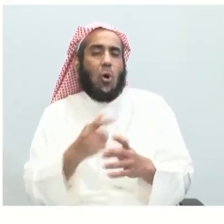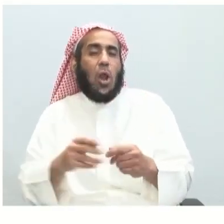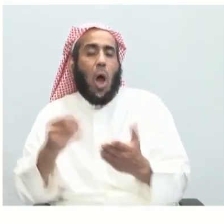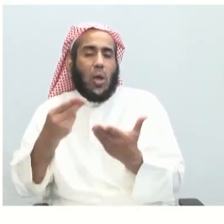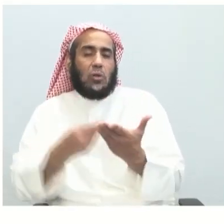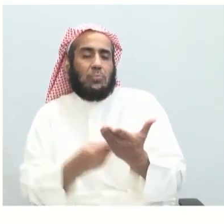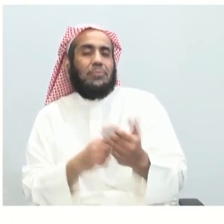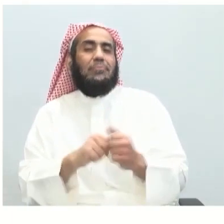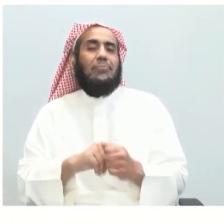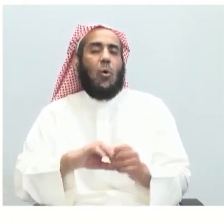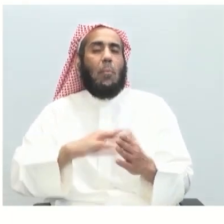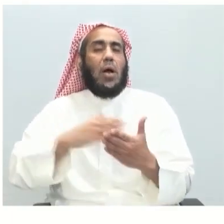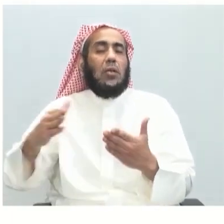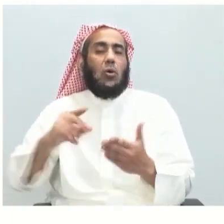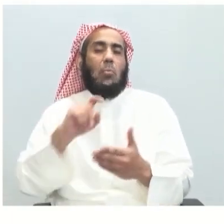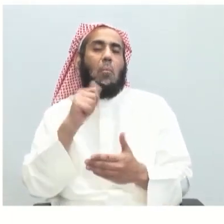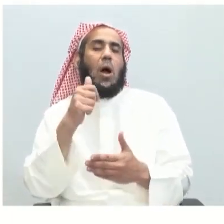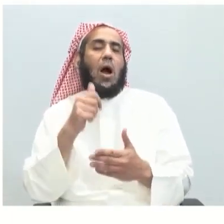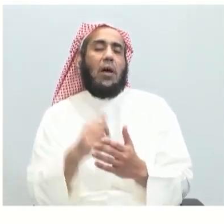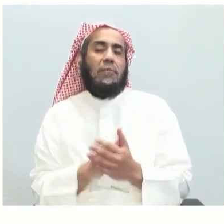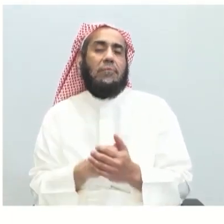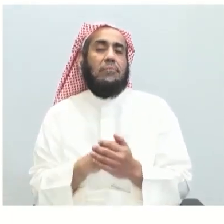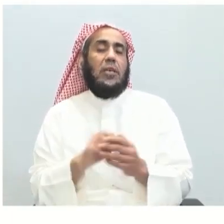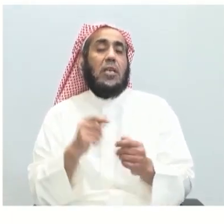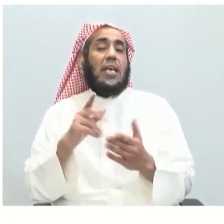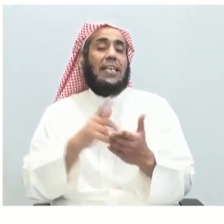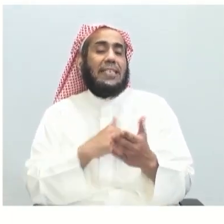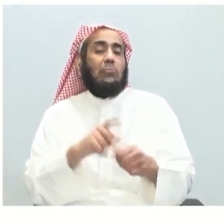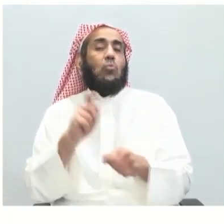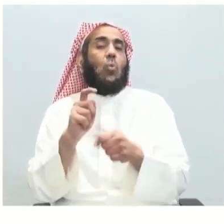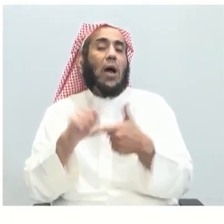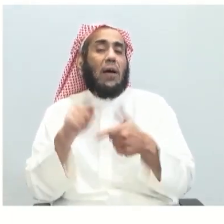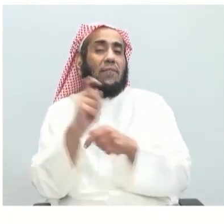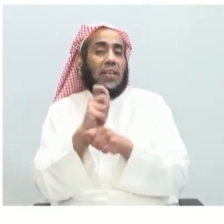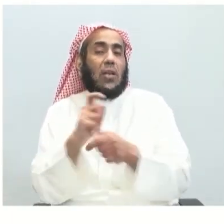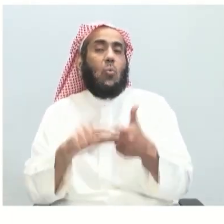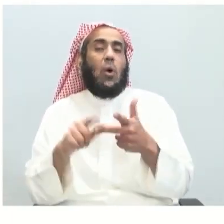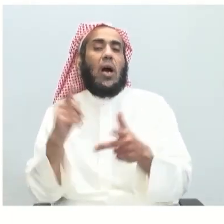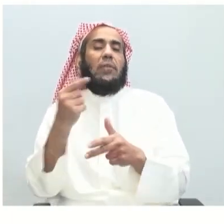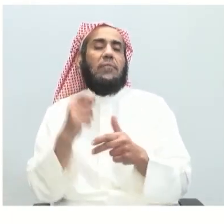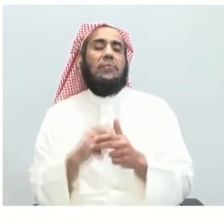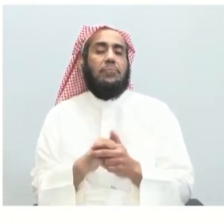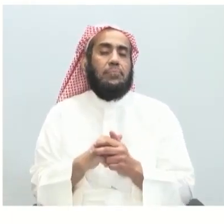يكتب وما عداهما حرف وما عداهما حرف اذا اسم وفعل وحرف